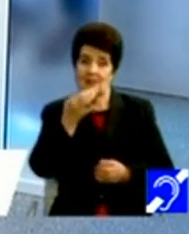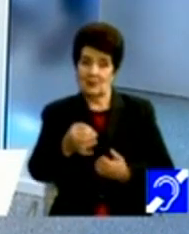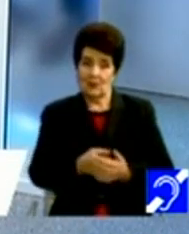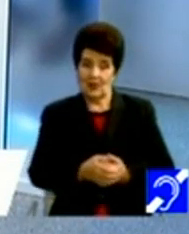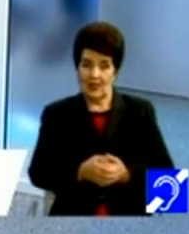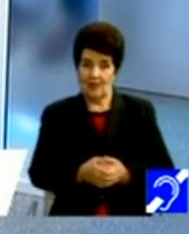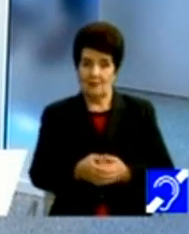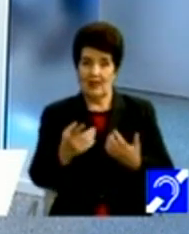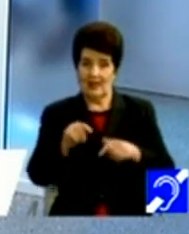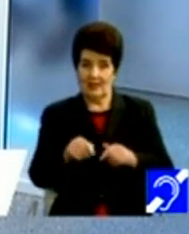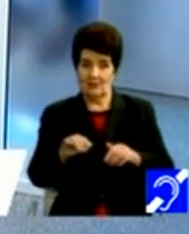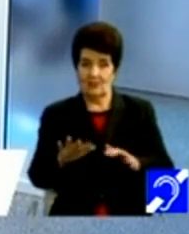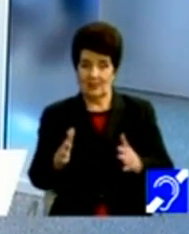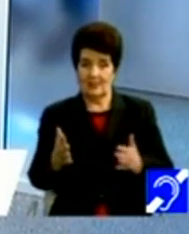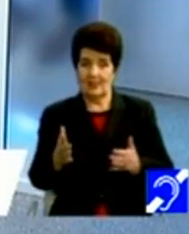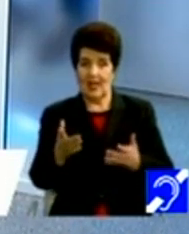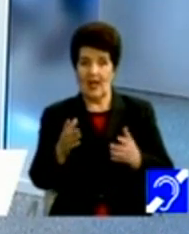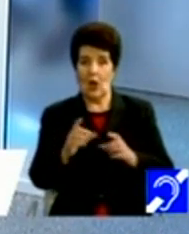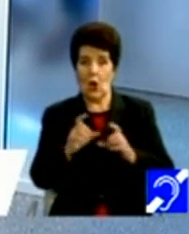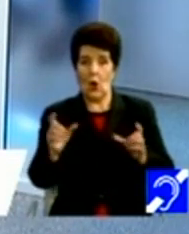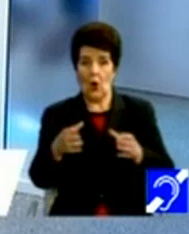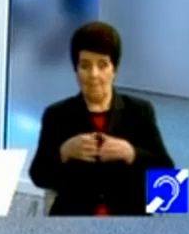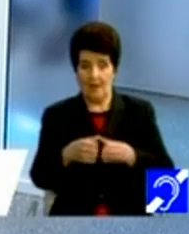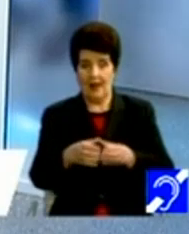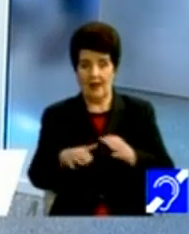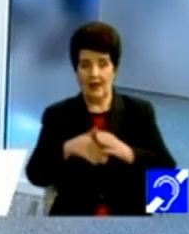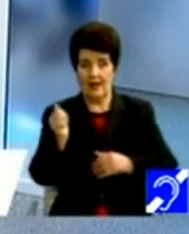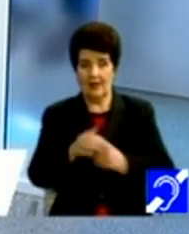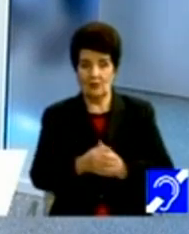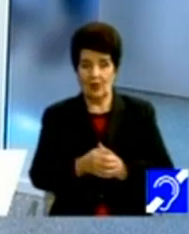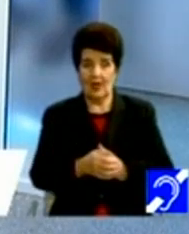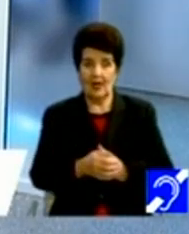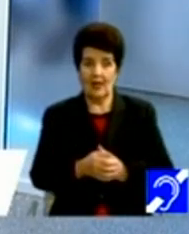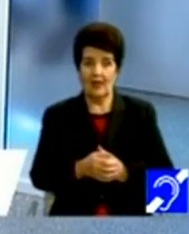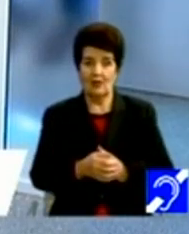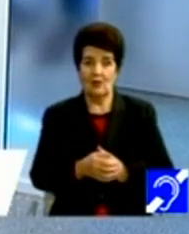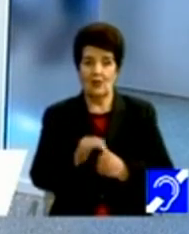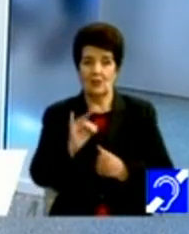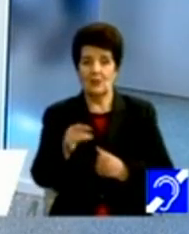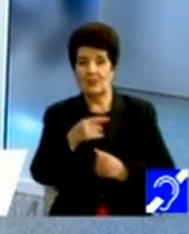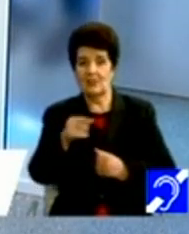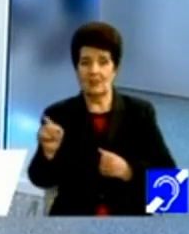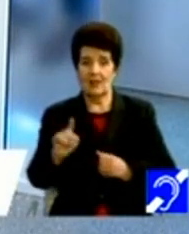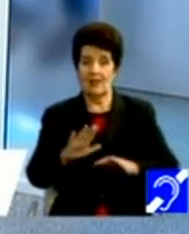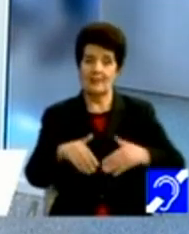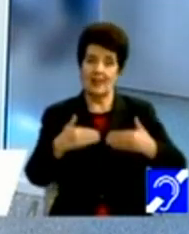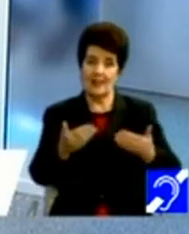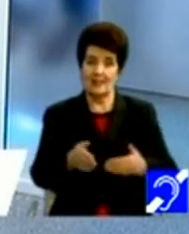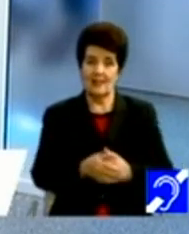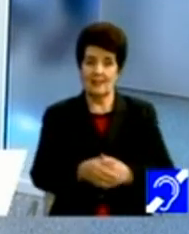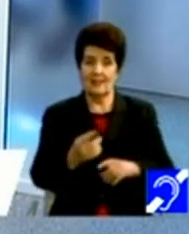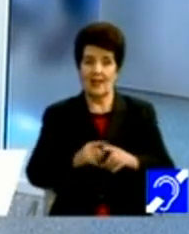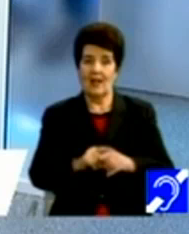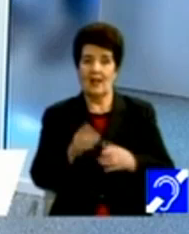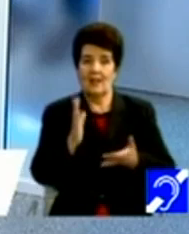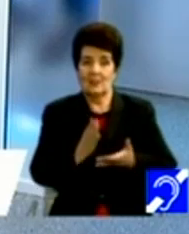studio în această campanie electorală, haideți să începeți cu ceea ce am întrebat și pe ceilalți candidați. Domnul Țâcu a răspuns deja,